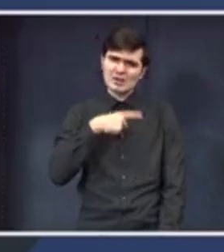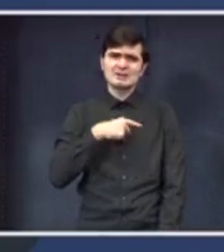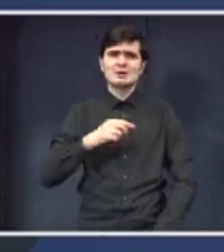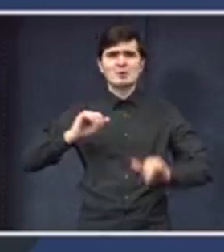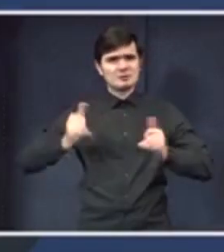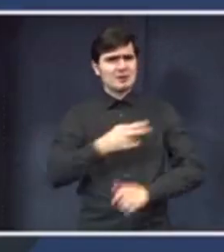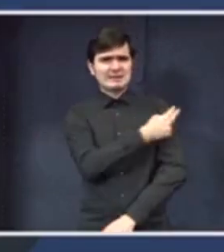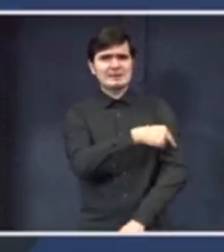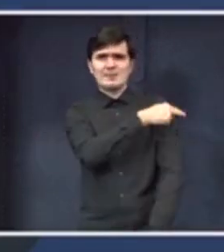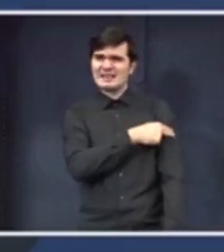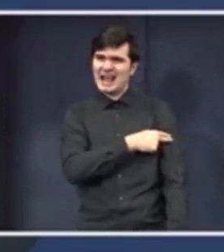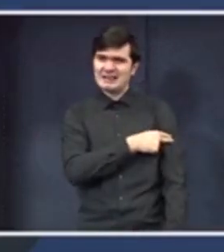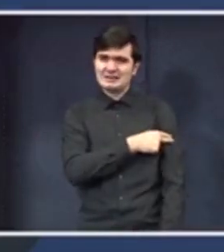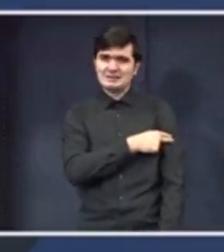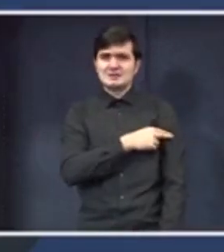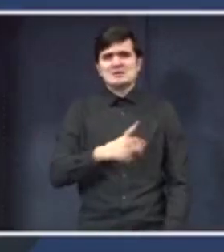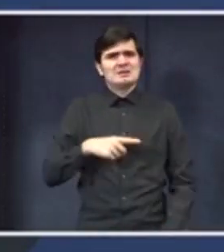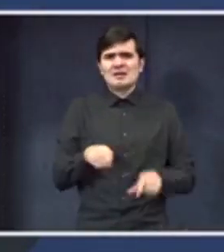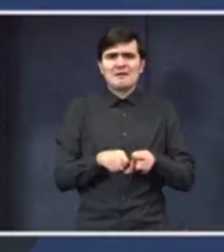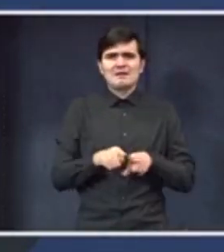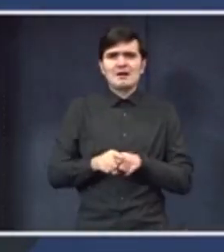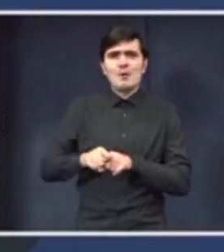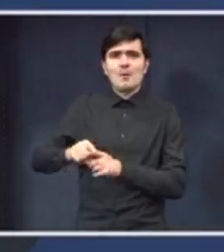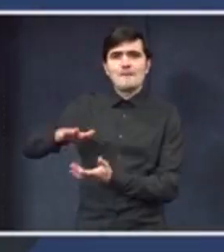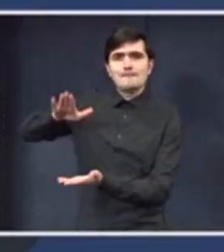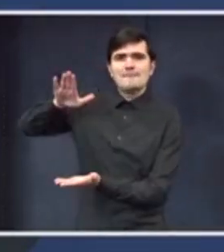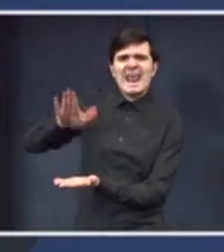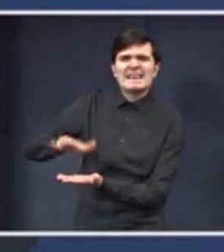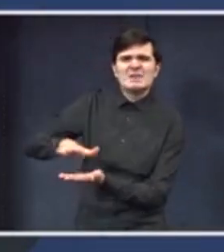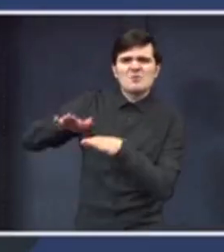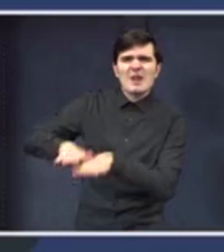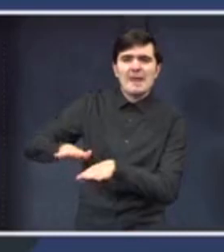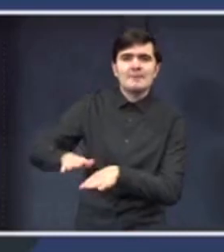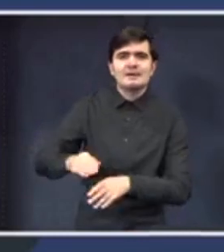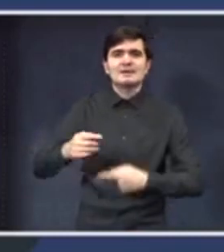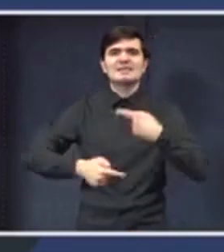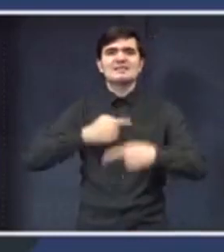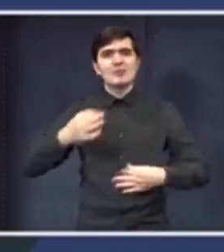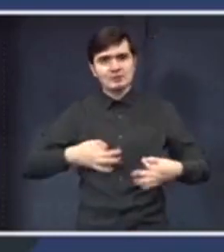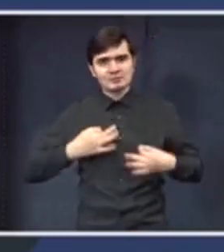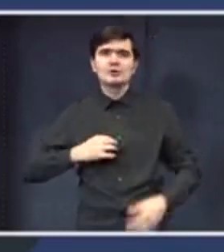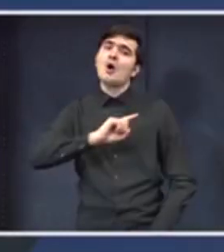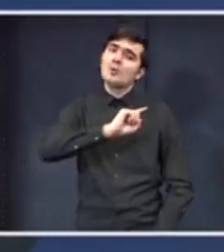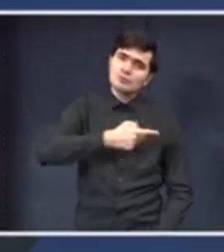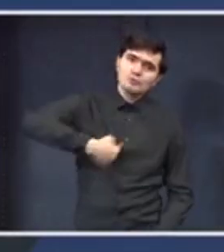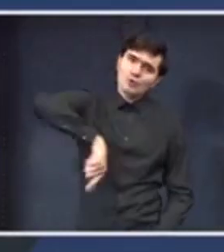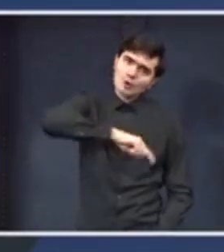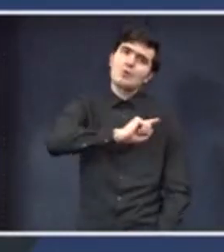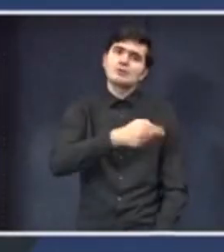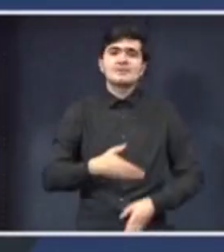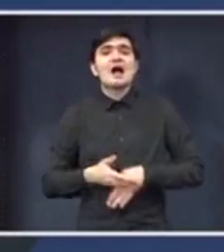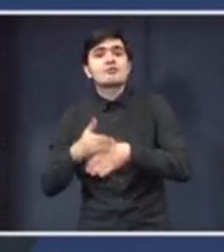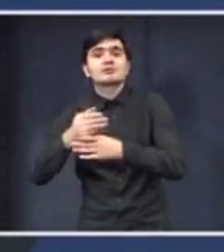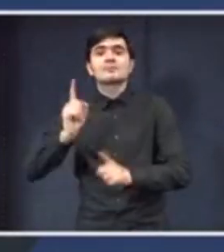rămâne, este o presiune pe sistemul de sănătate în acest moment. Putem să ajutăm doar prin respectarea